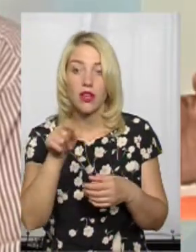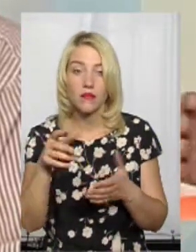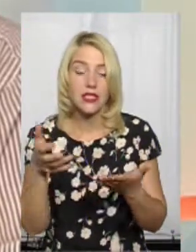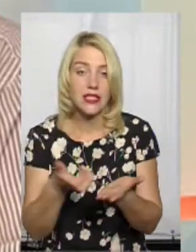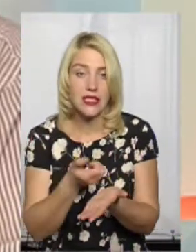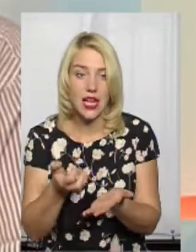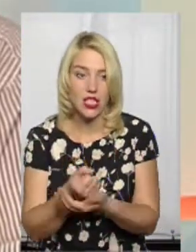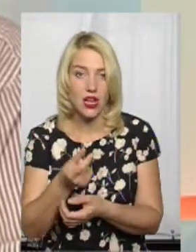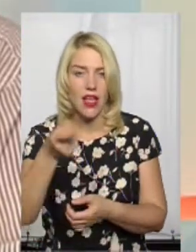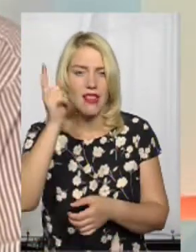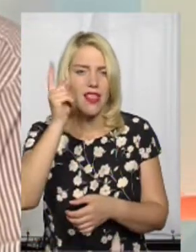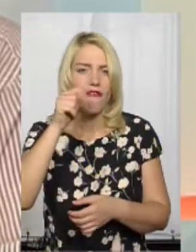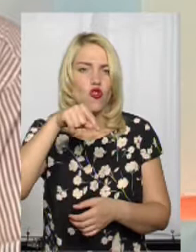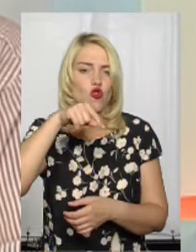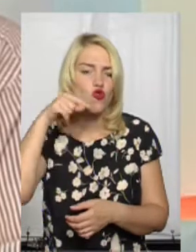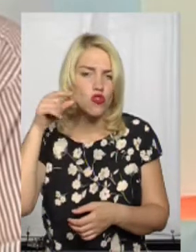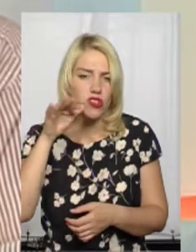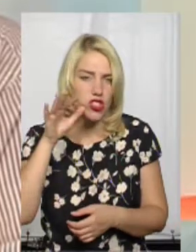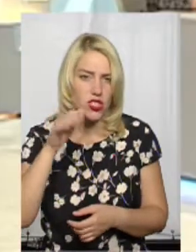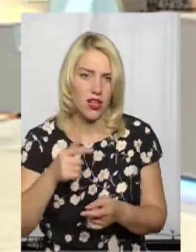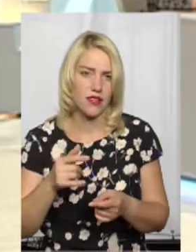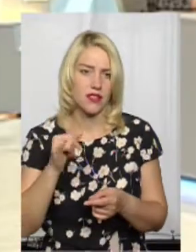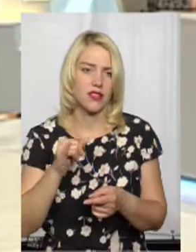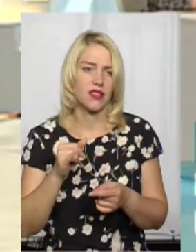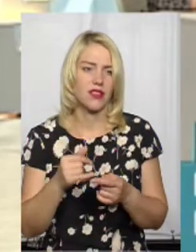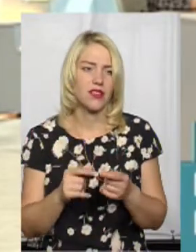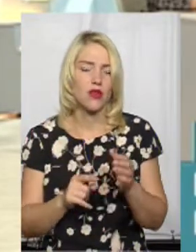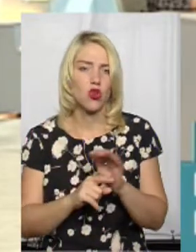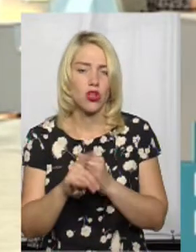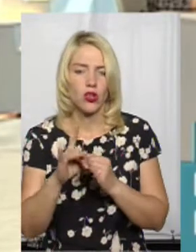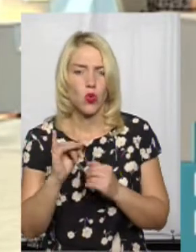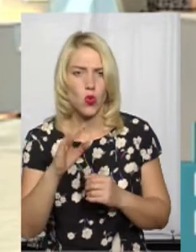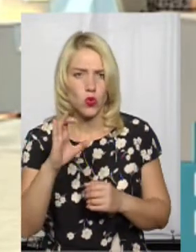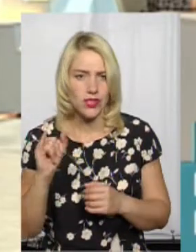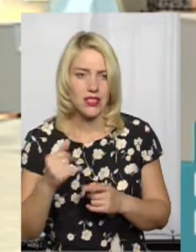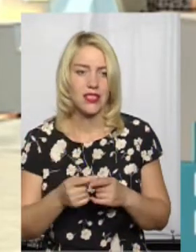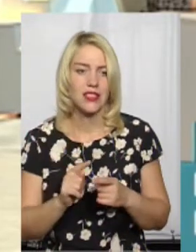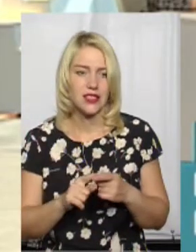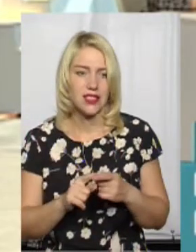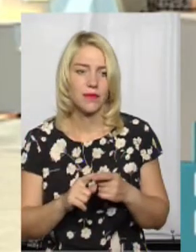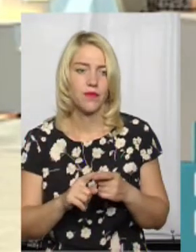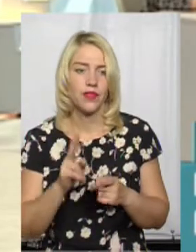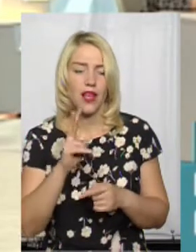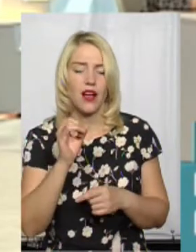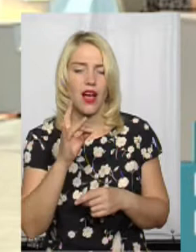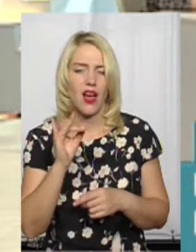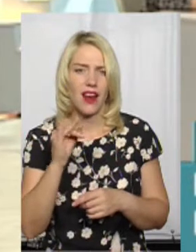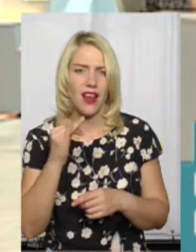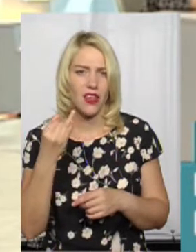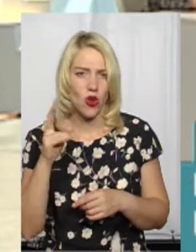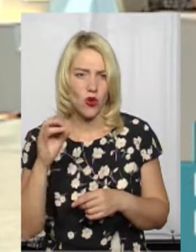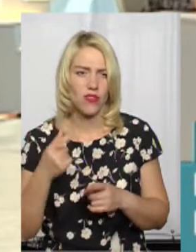і давньоруський час, і початок давньоруського. Тобто є що шукати. Так звана Лука Райковецька. Так. І,